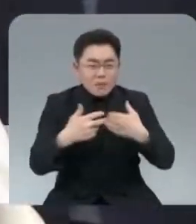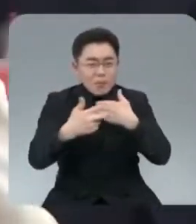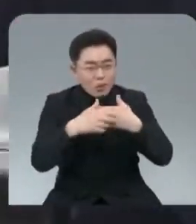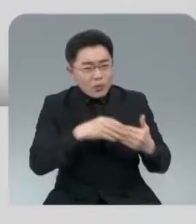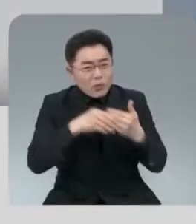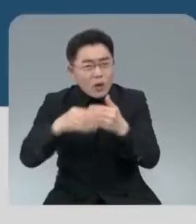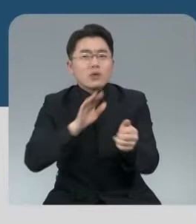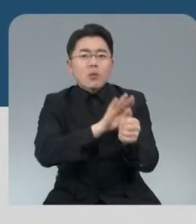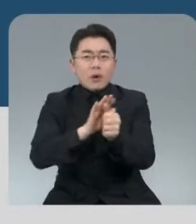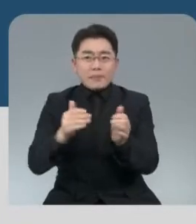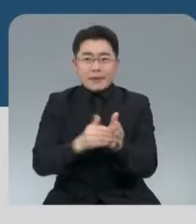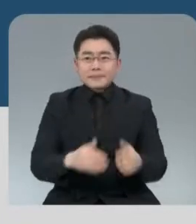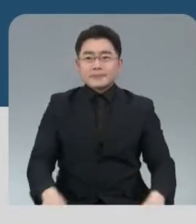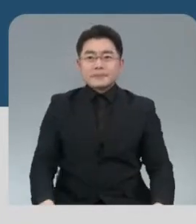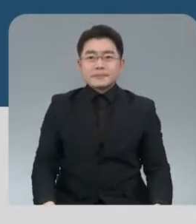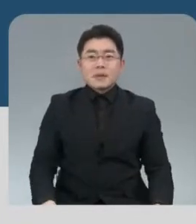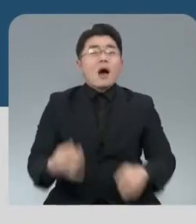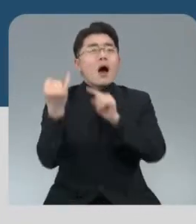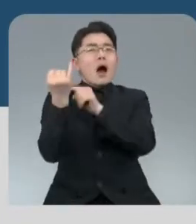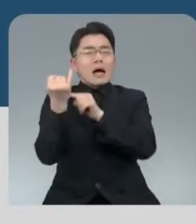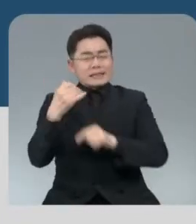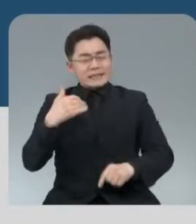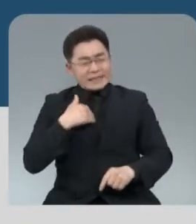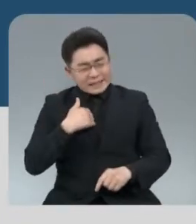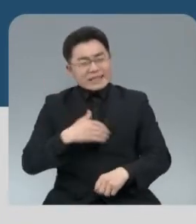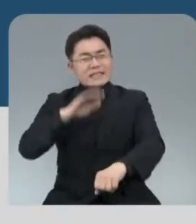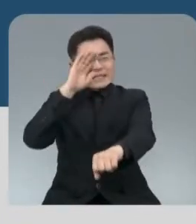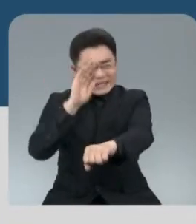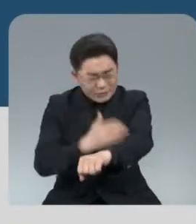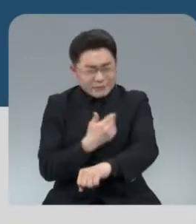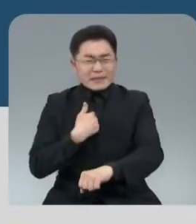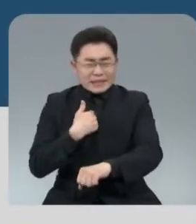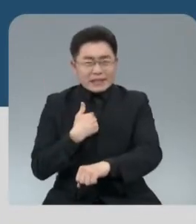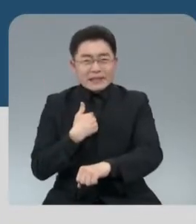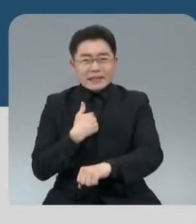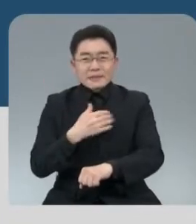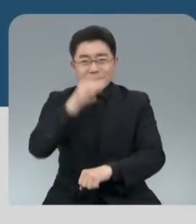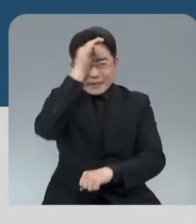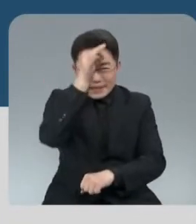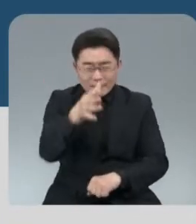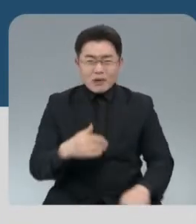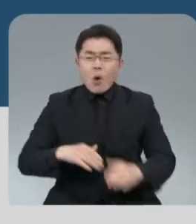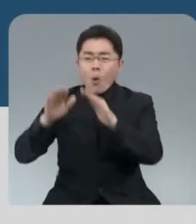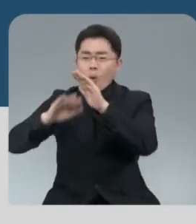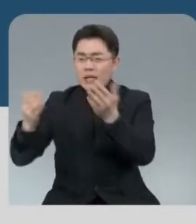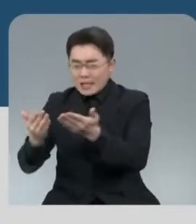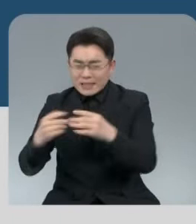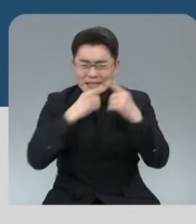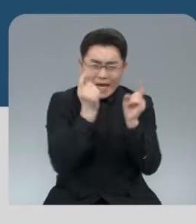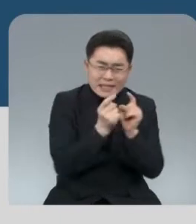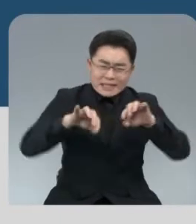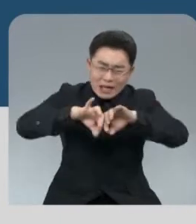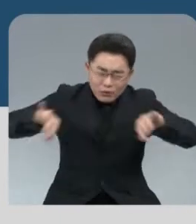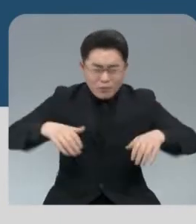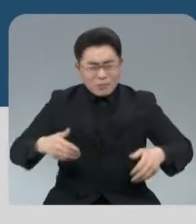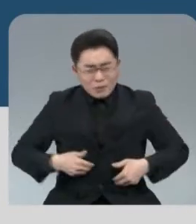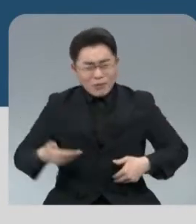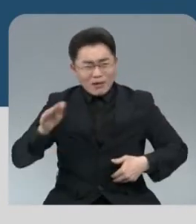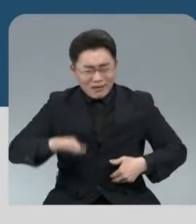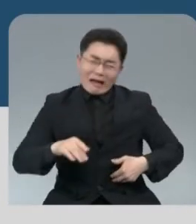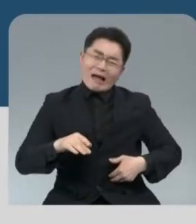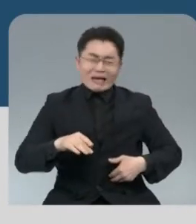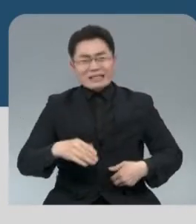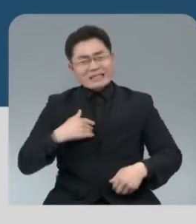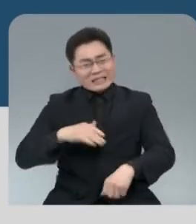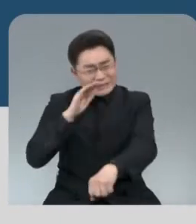제기됐습니다. 이에 대해 김혜경 씨는 입장문을 내고 모든 것이 저의 불찰이라며 공과사를 가려야 했는데 배 씨와 친분이